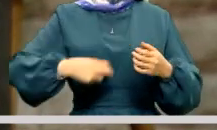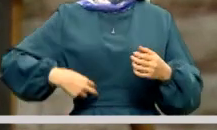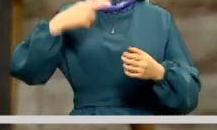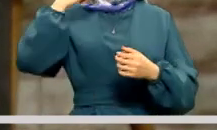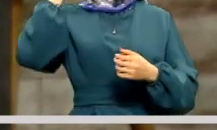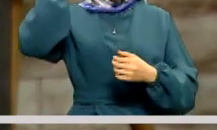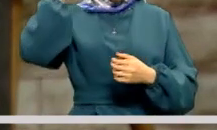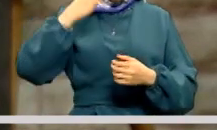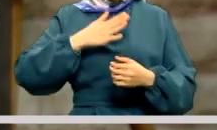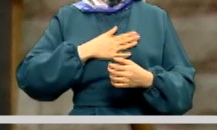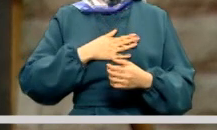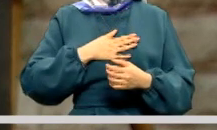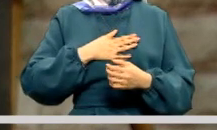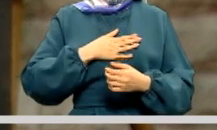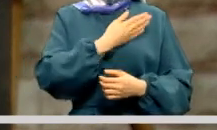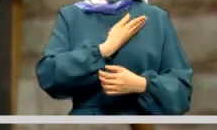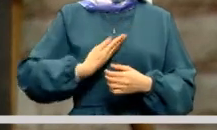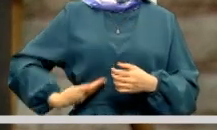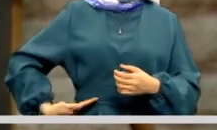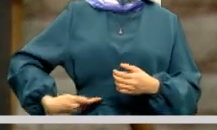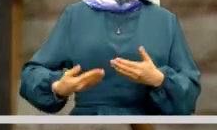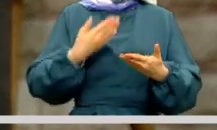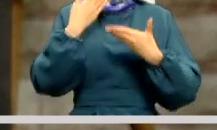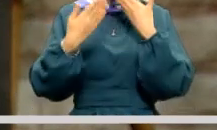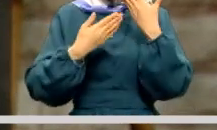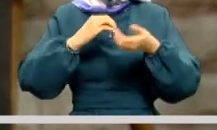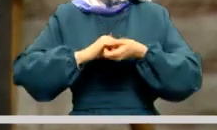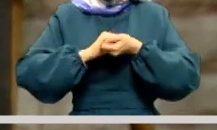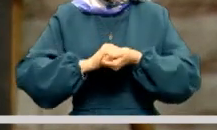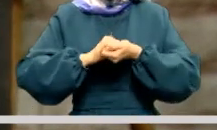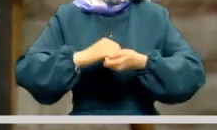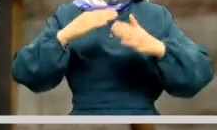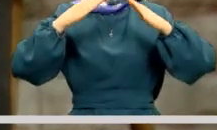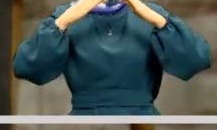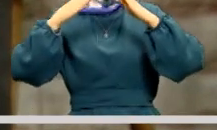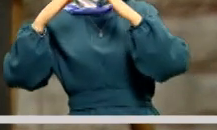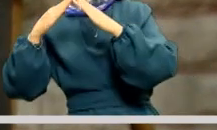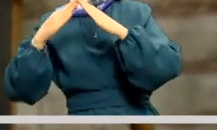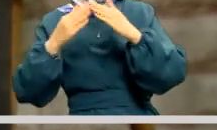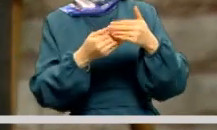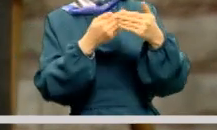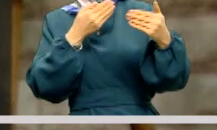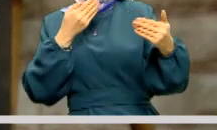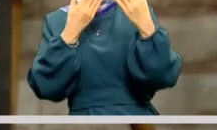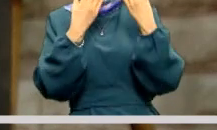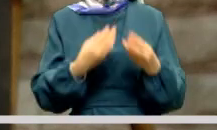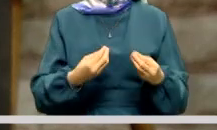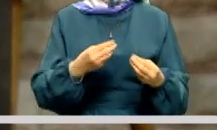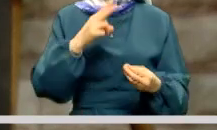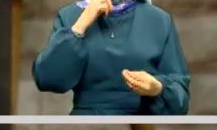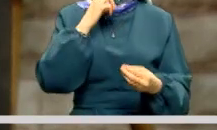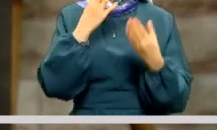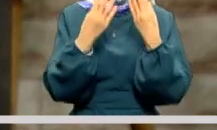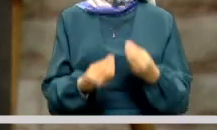aleyhissalatu Vesselam'ın yine sevgisinden muhabbetinden dostundan ve komşuluğundan mahrum olmanın Aslında sonucunu